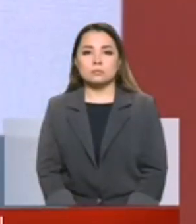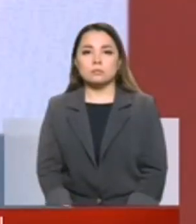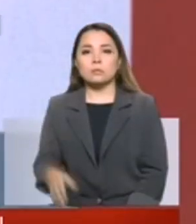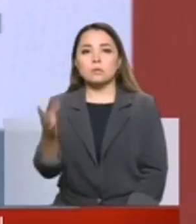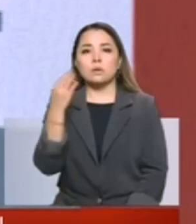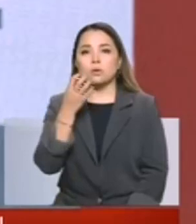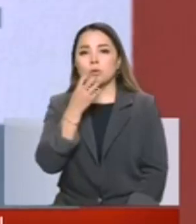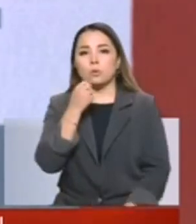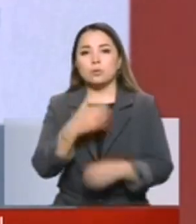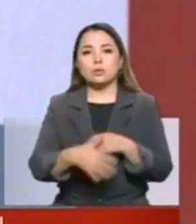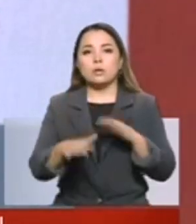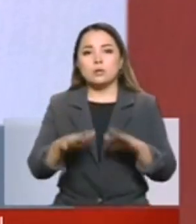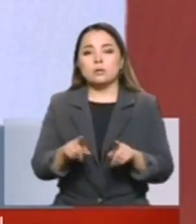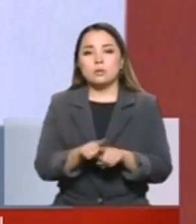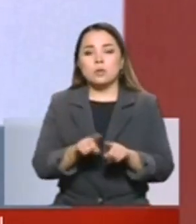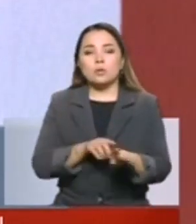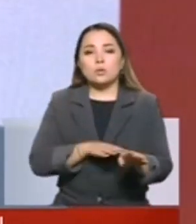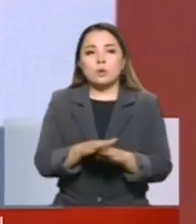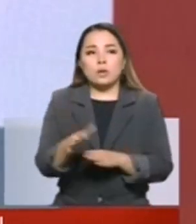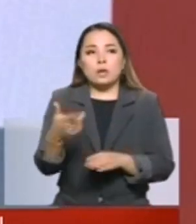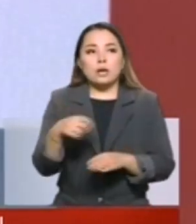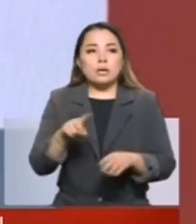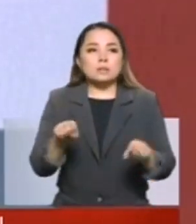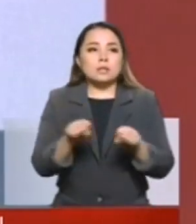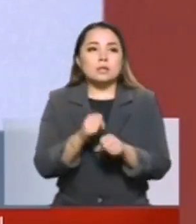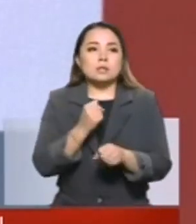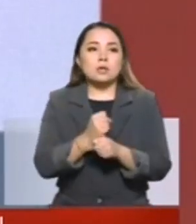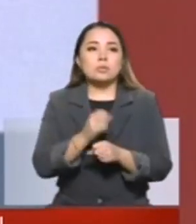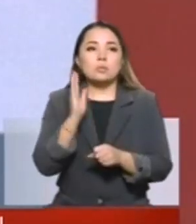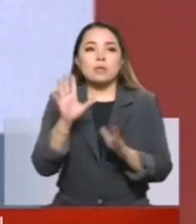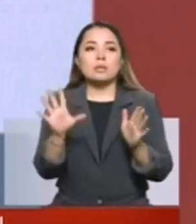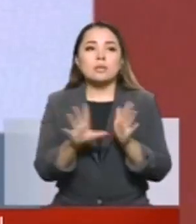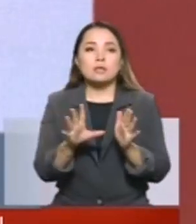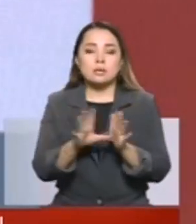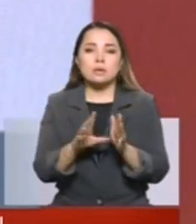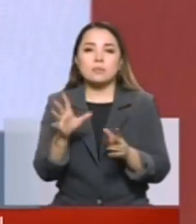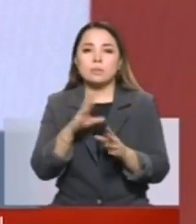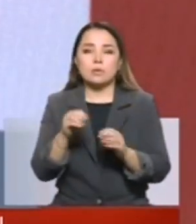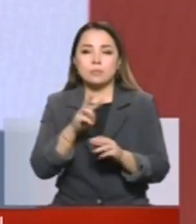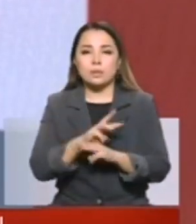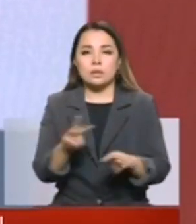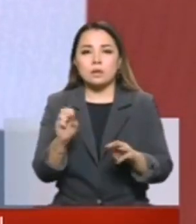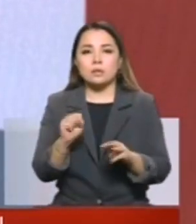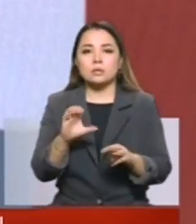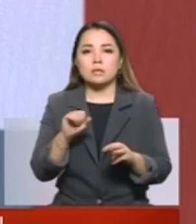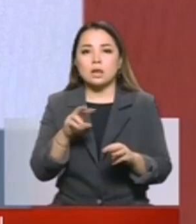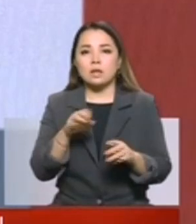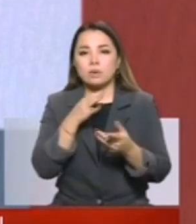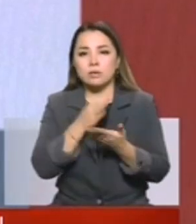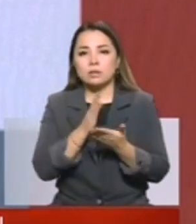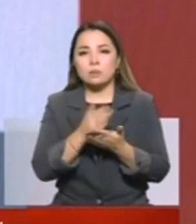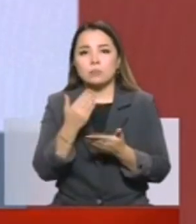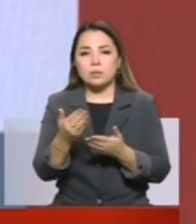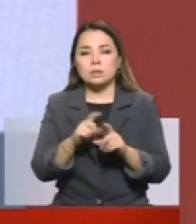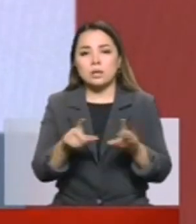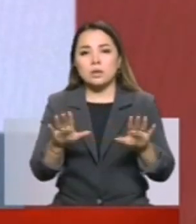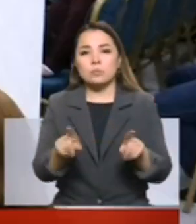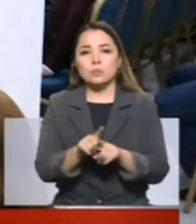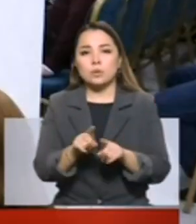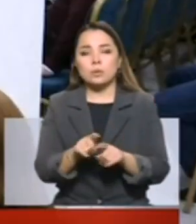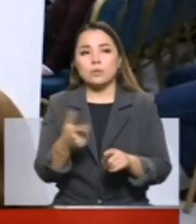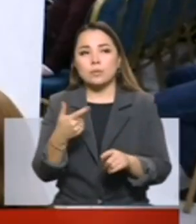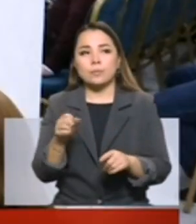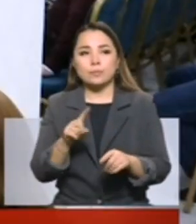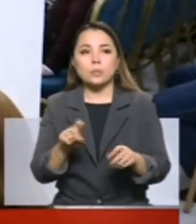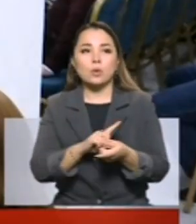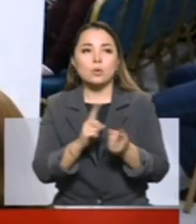Алматыдағы жылу электр орталықтары толықтай газға көшіріледі. Энергетика министрі Алмас Адам Сатқалиев осылай деді. Нысандарды көгілдір